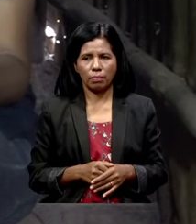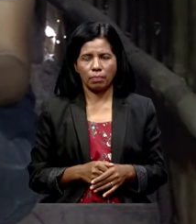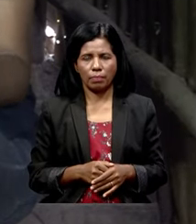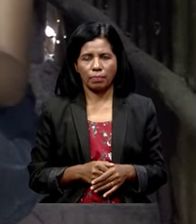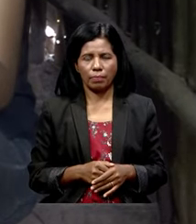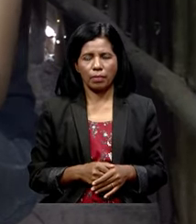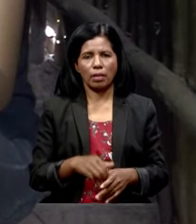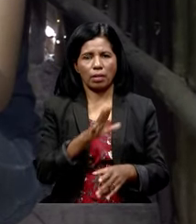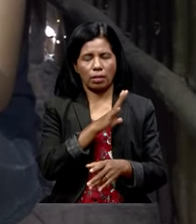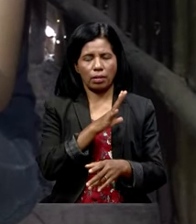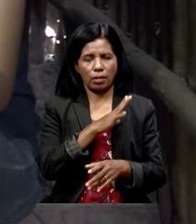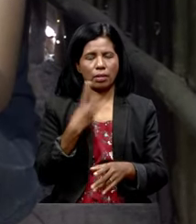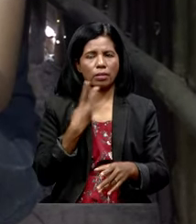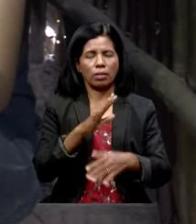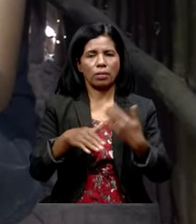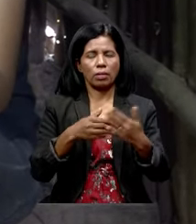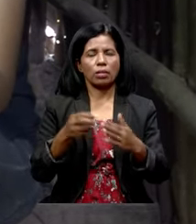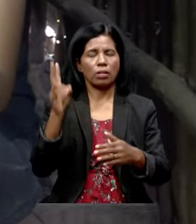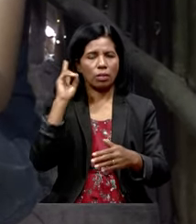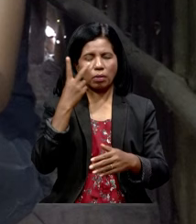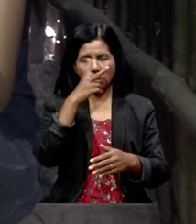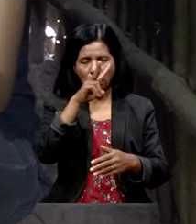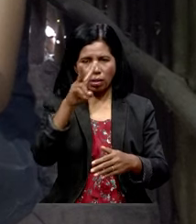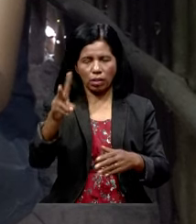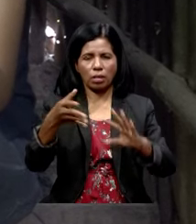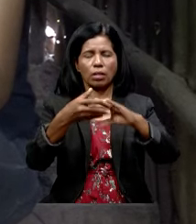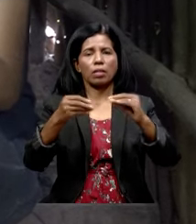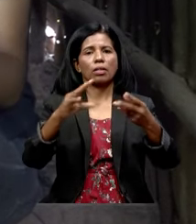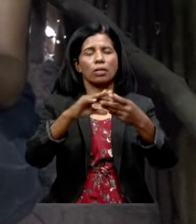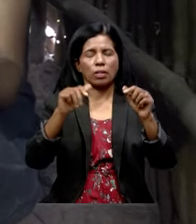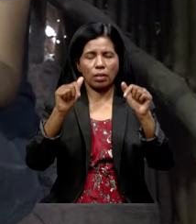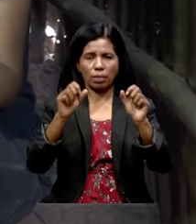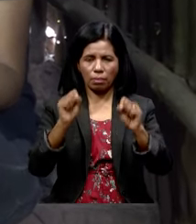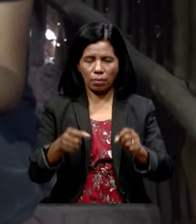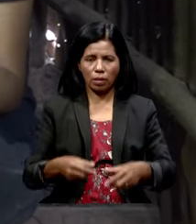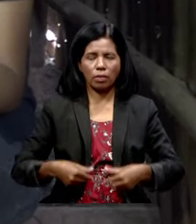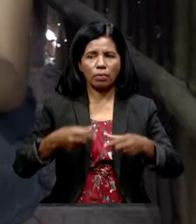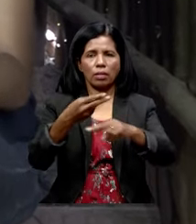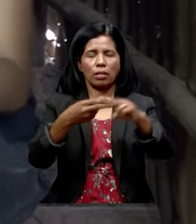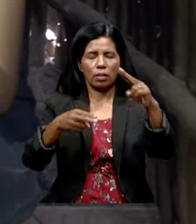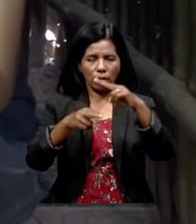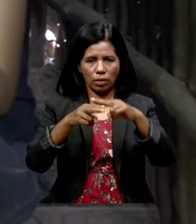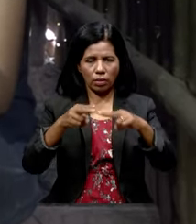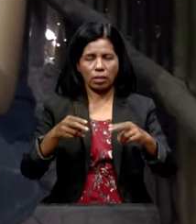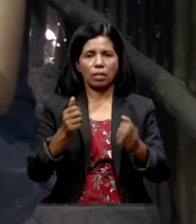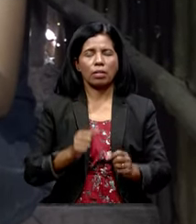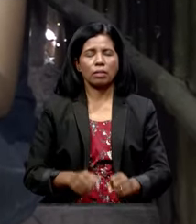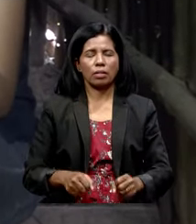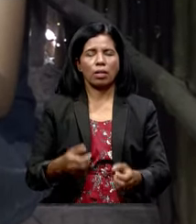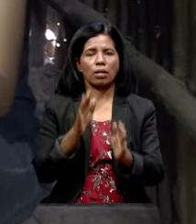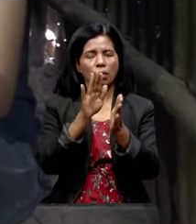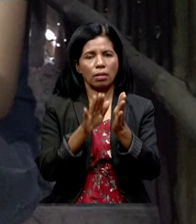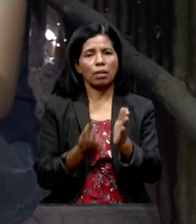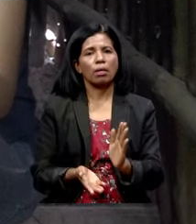Espera kata, ita sira nebe oin rona no hare ona história ne, bele lolonetik liman ba, Hodi hak magnetik